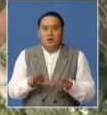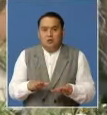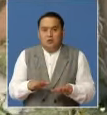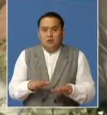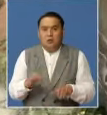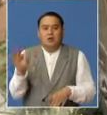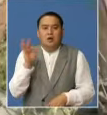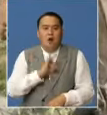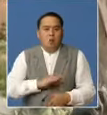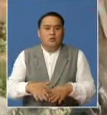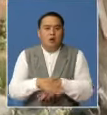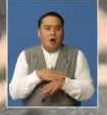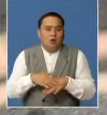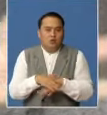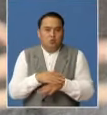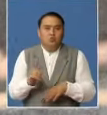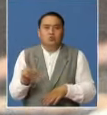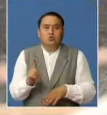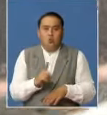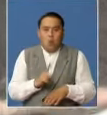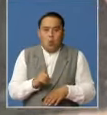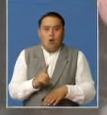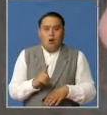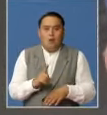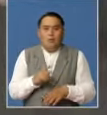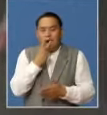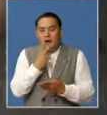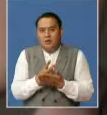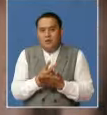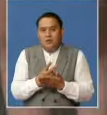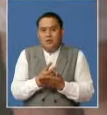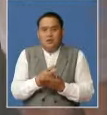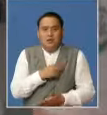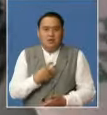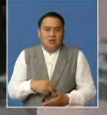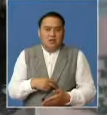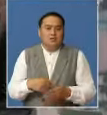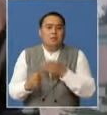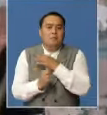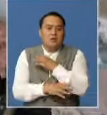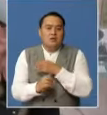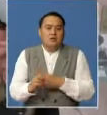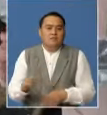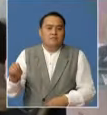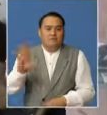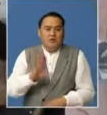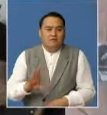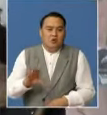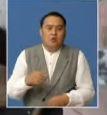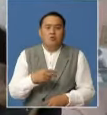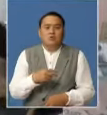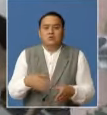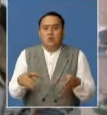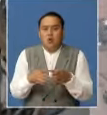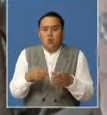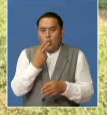Разрыв в доходах населения характеризует медианный показатель риска бедности. Среди стран Евросоюза самый